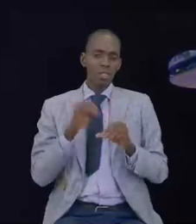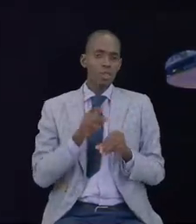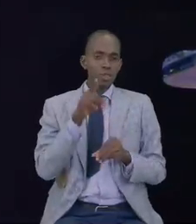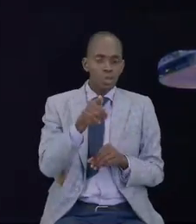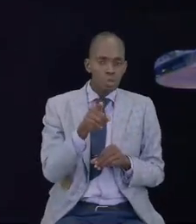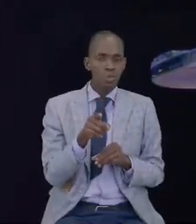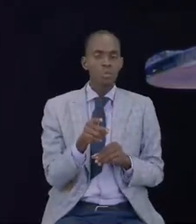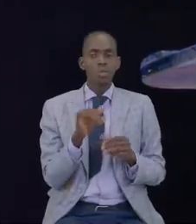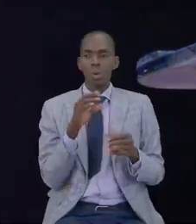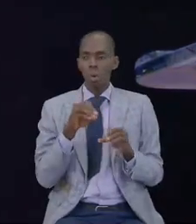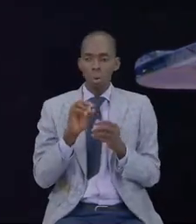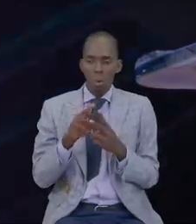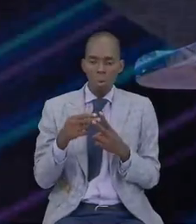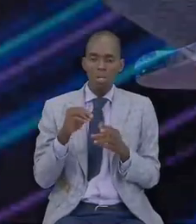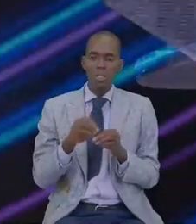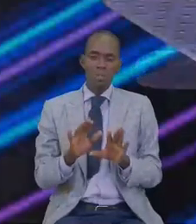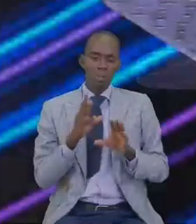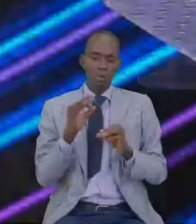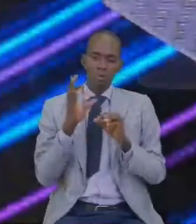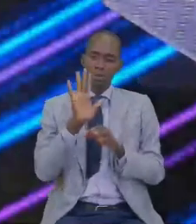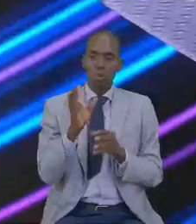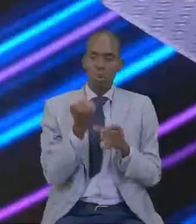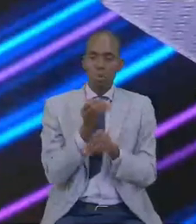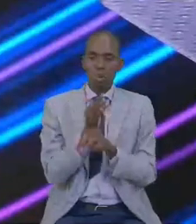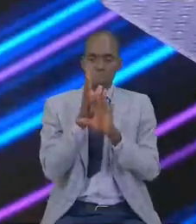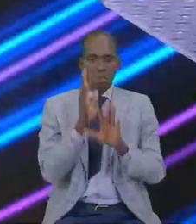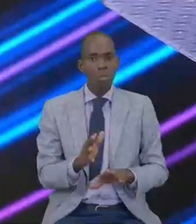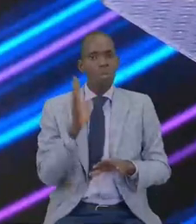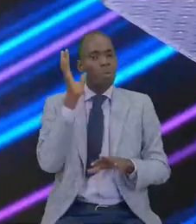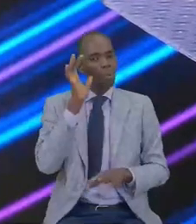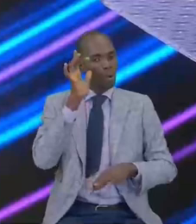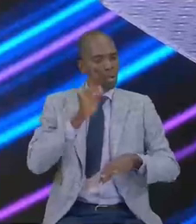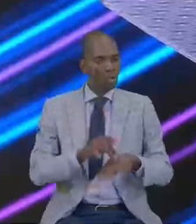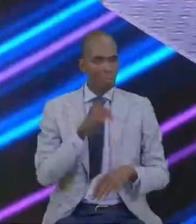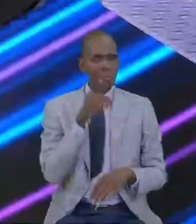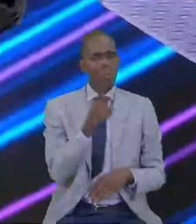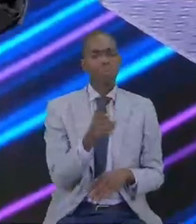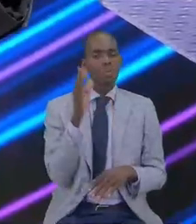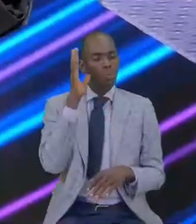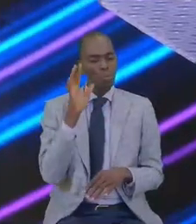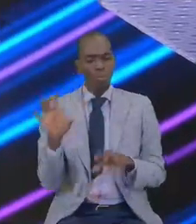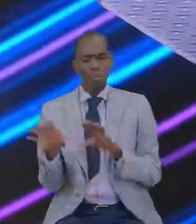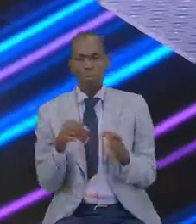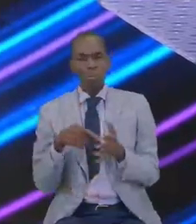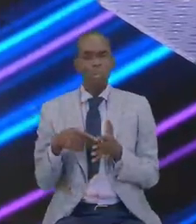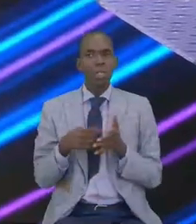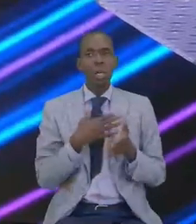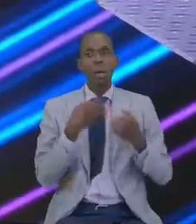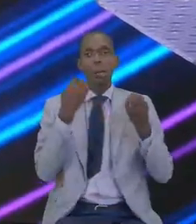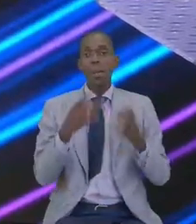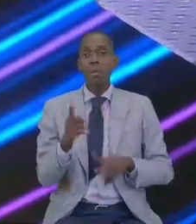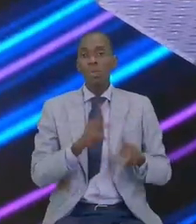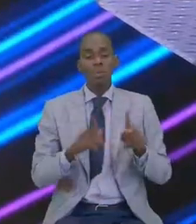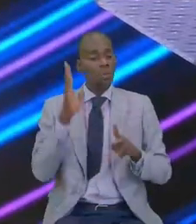affecter tel. Et ça va même affecter. Alors, si tu fais ça, alors plusieurs autres vont en souffrir. Alors tu te